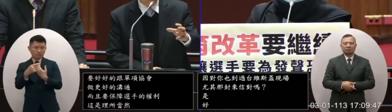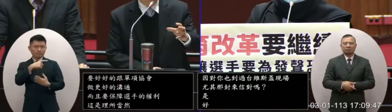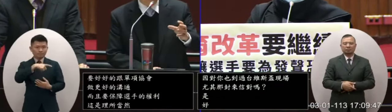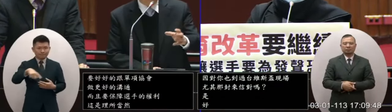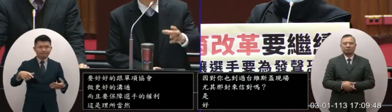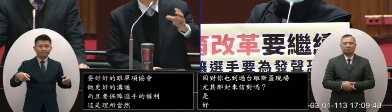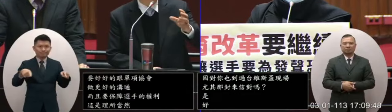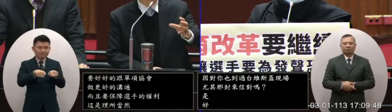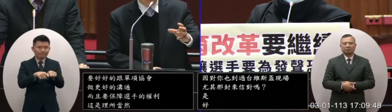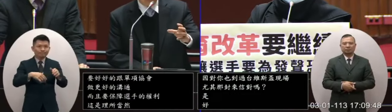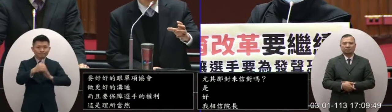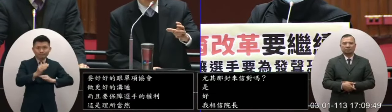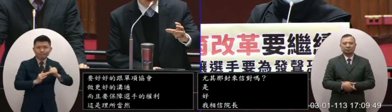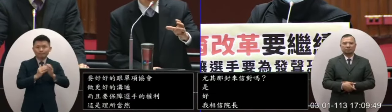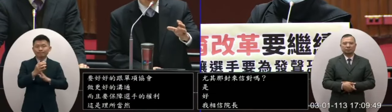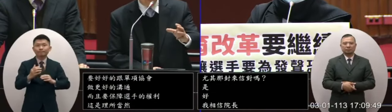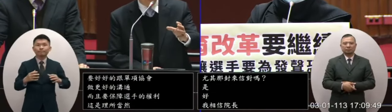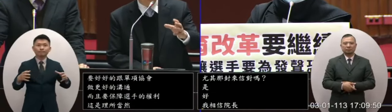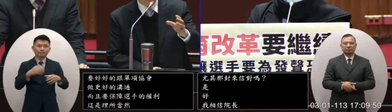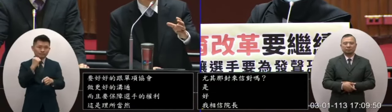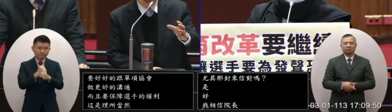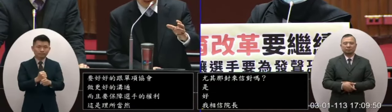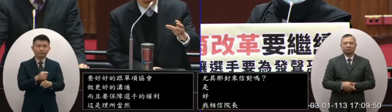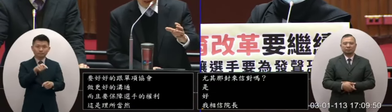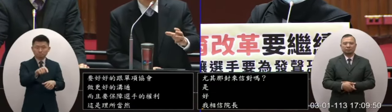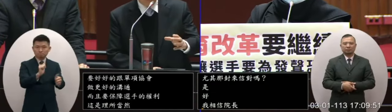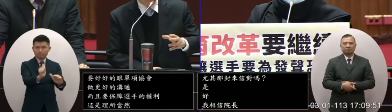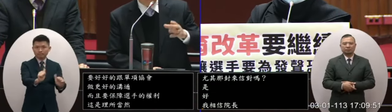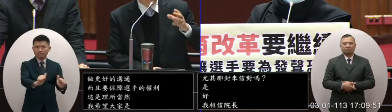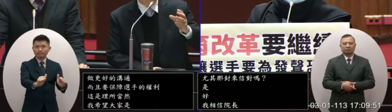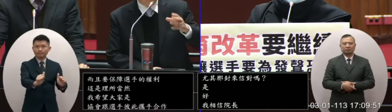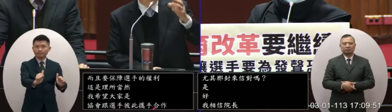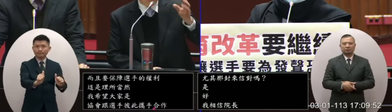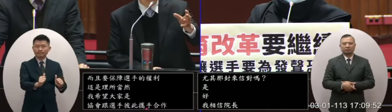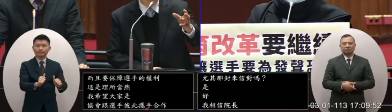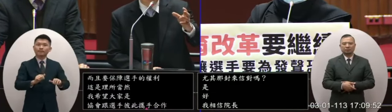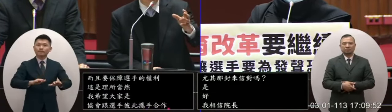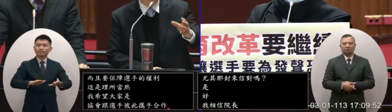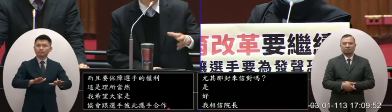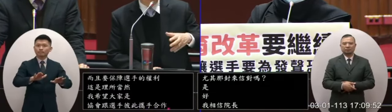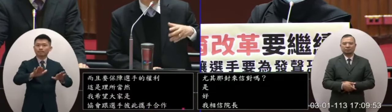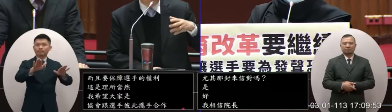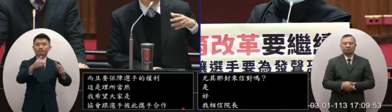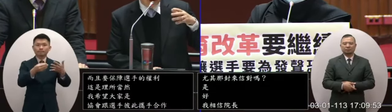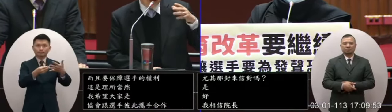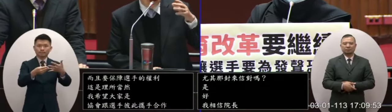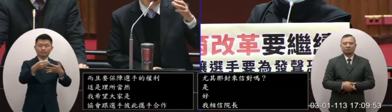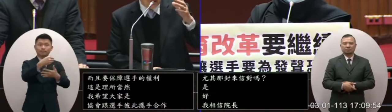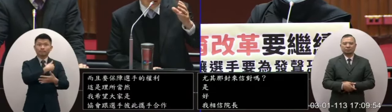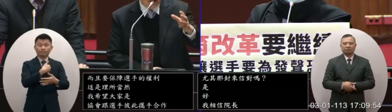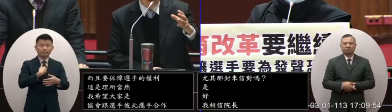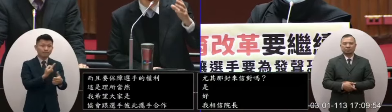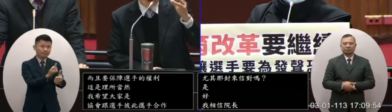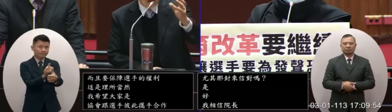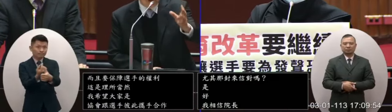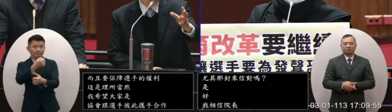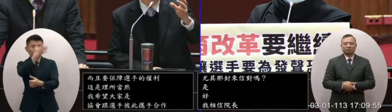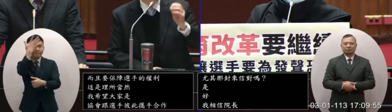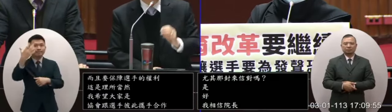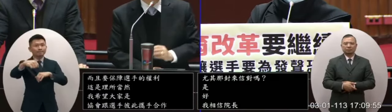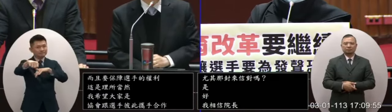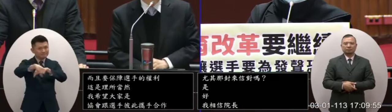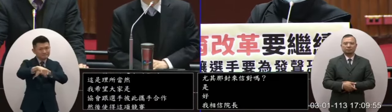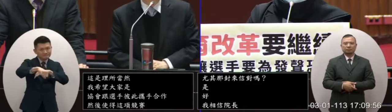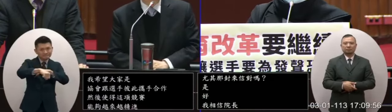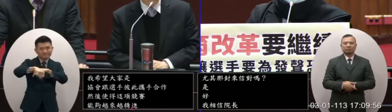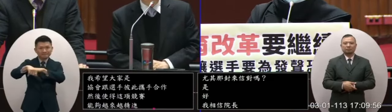手合作，然后使得这一项竞赛呢，能够越来越精进啊，然后吸引更多的年轻人愿意投